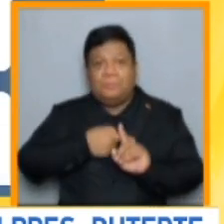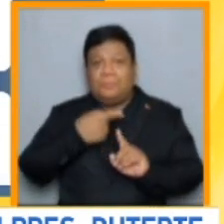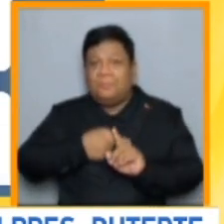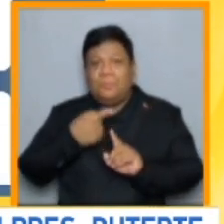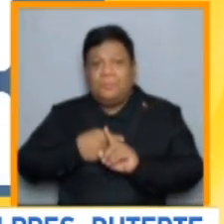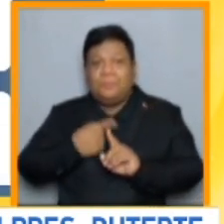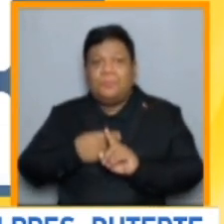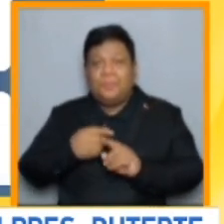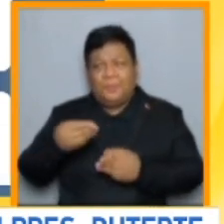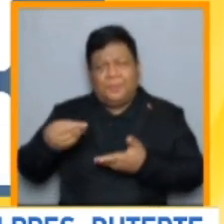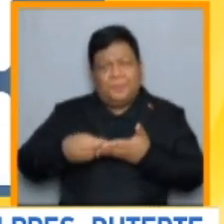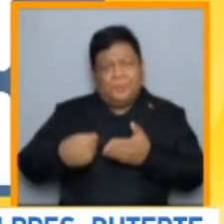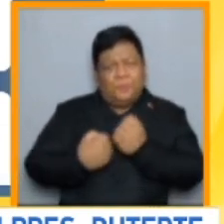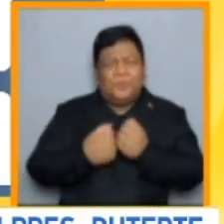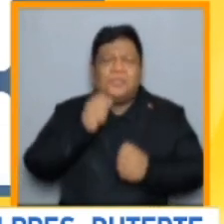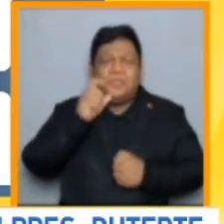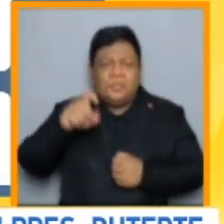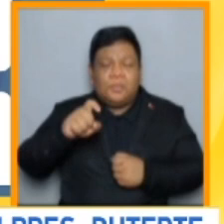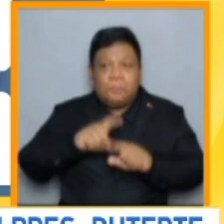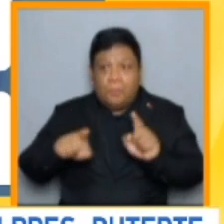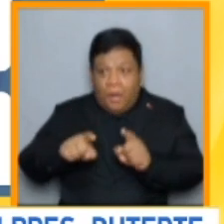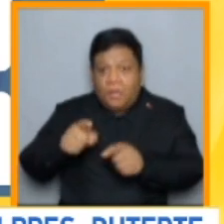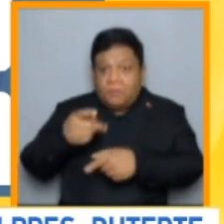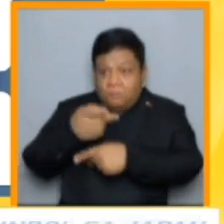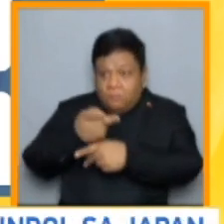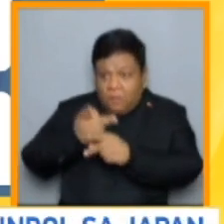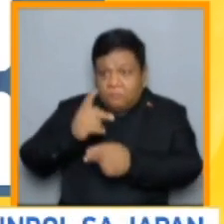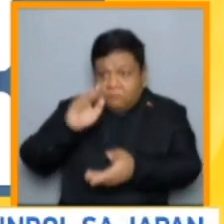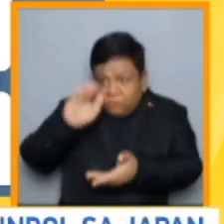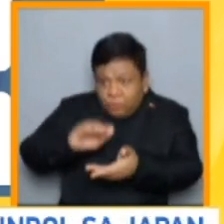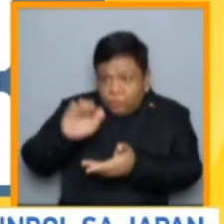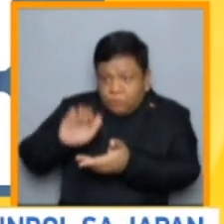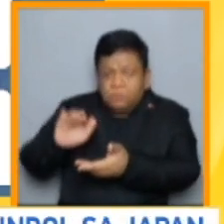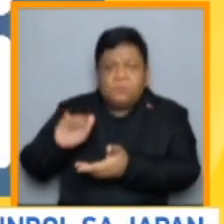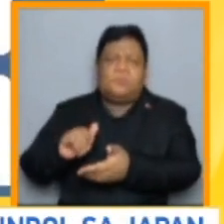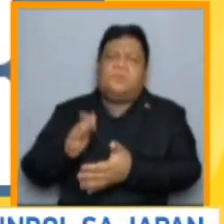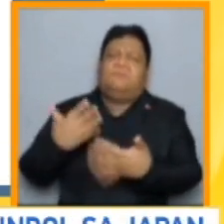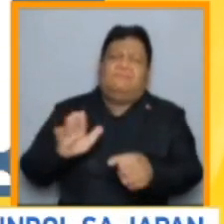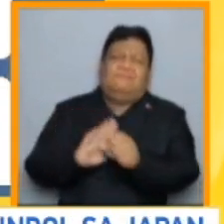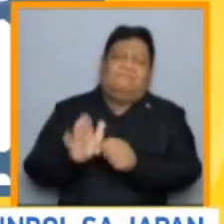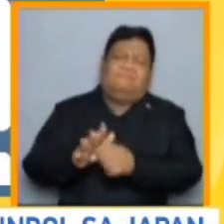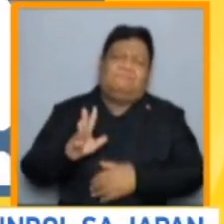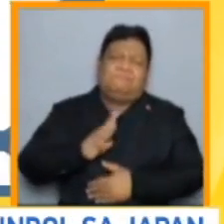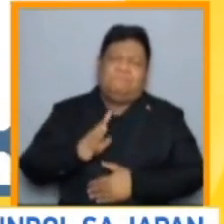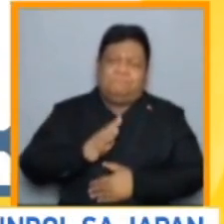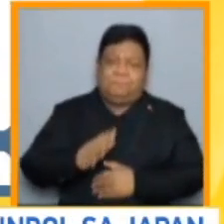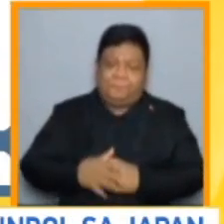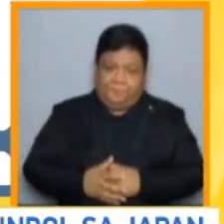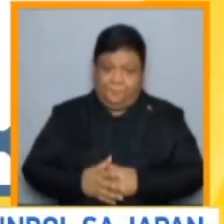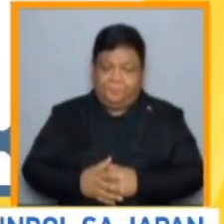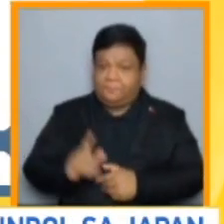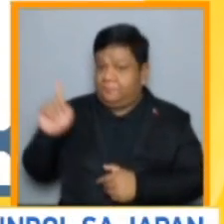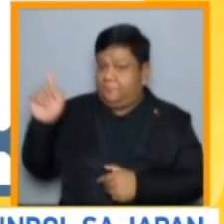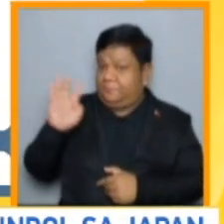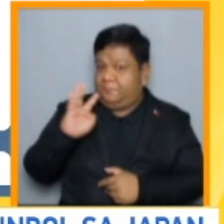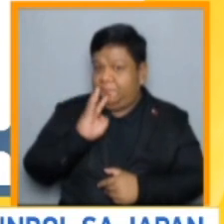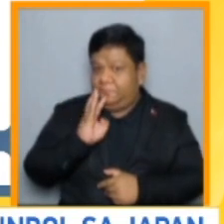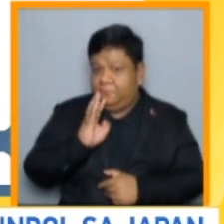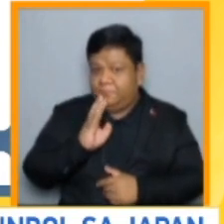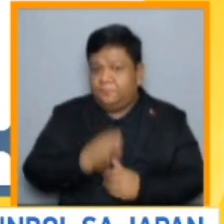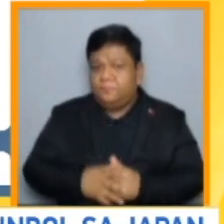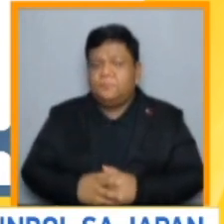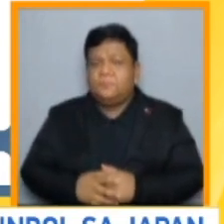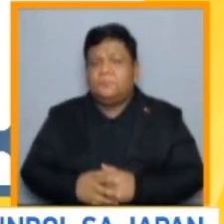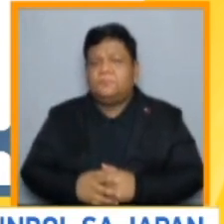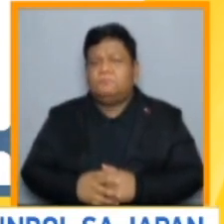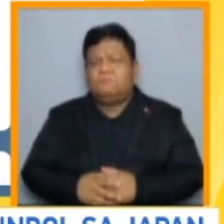bilihin, sapat na. Ayon naman yan kay Ami Gabaw. Sabi rin ni Vic Martin at Shane Gokon, mas